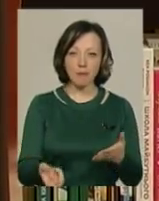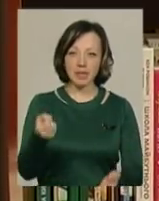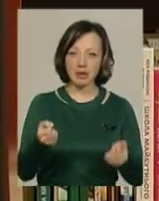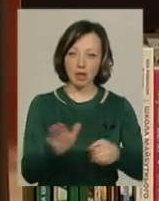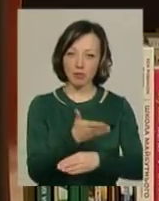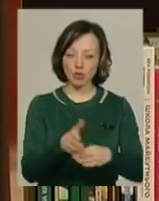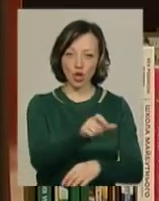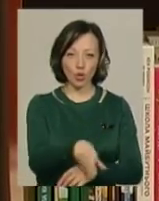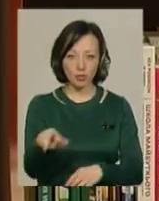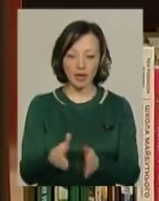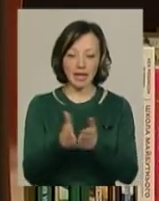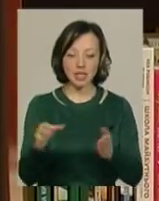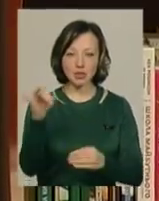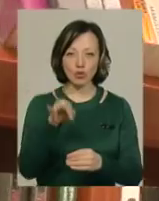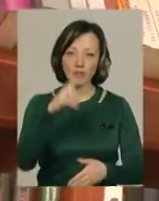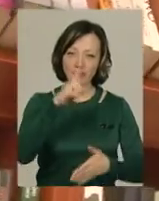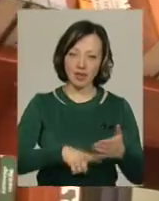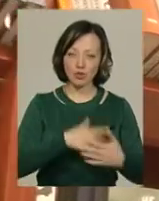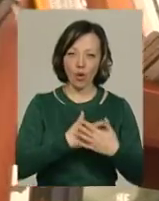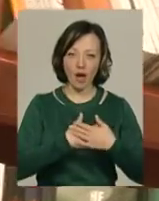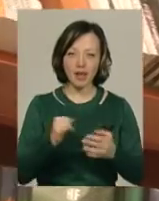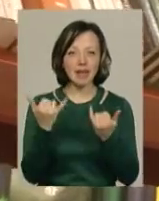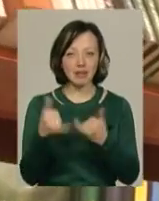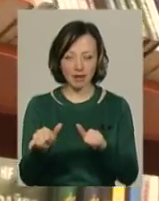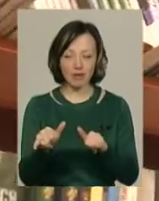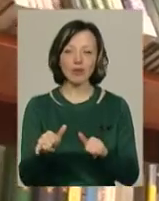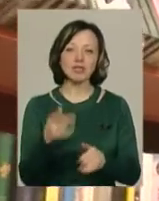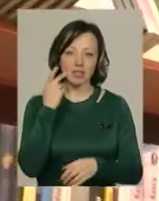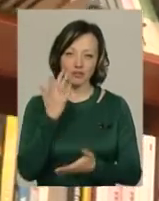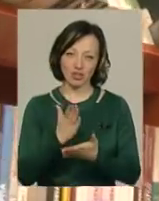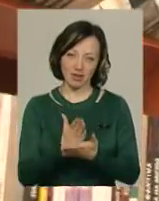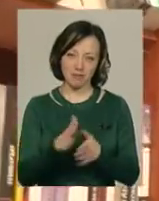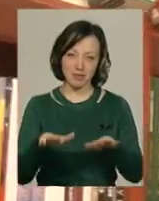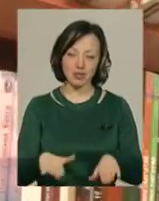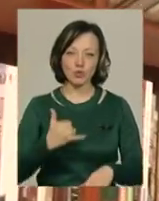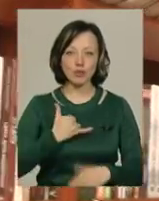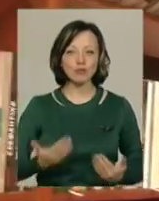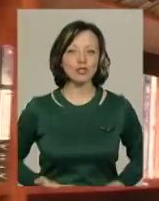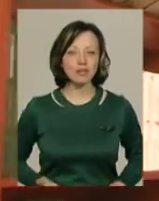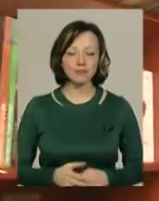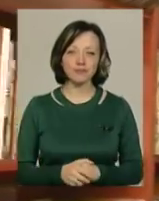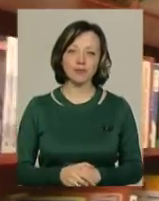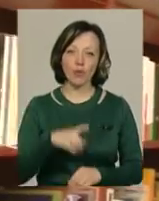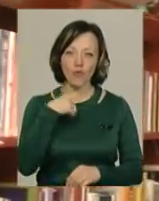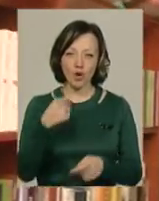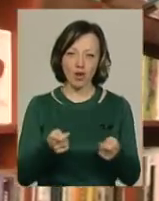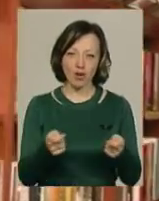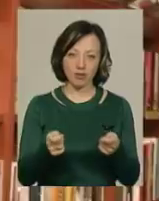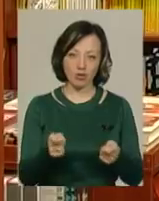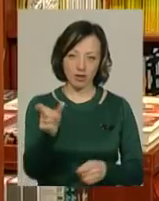між людьми. Книжка – це історія про вірність, кохання та диво, яким завжди є місце у нашому житті, говорить Ольга